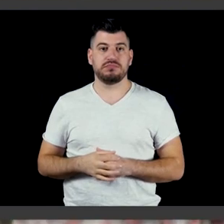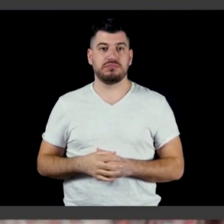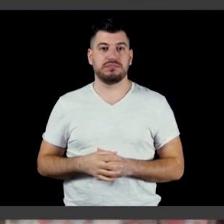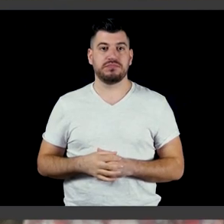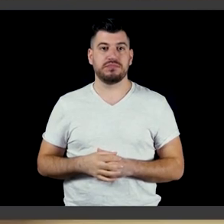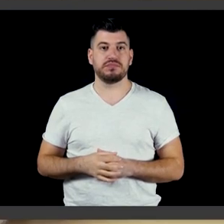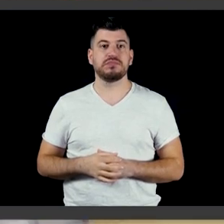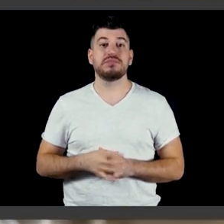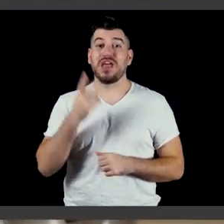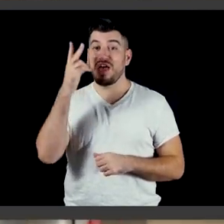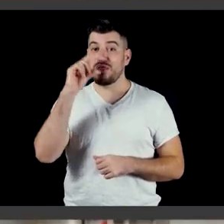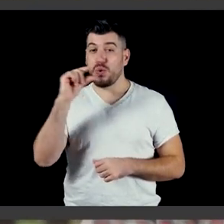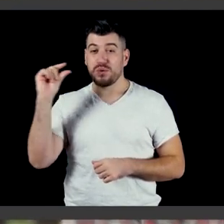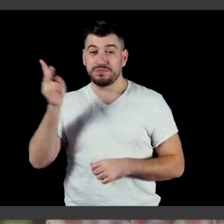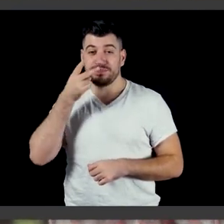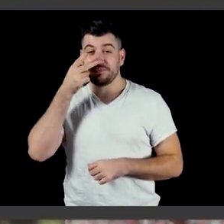προσθέτω τις 2 βανίλιες,